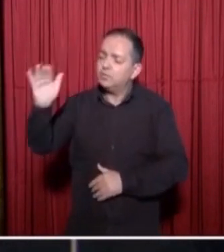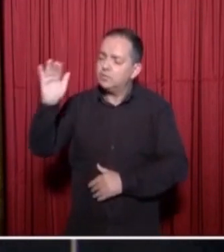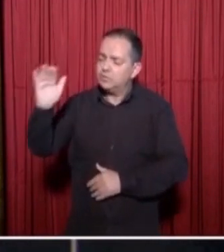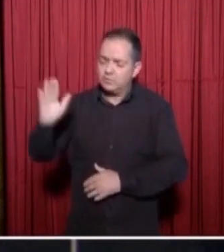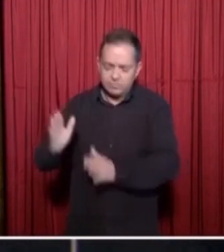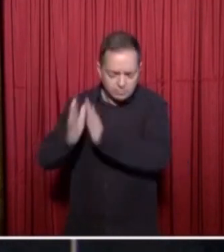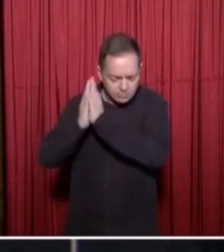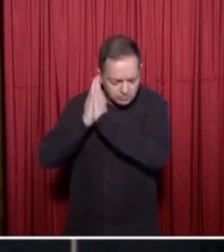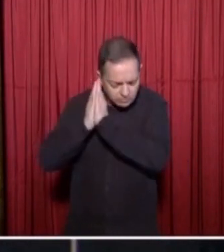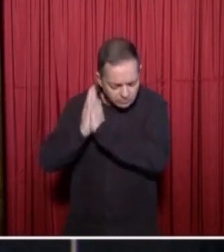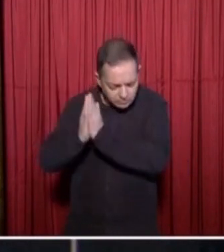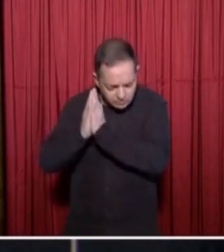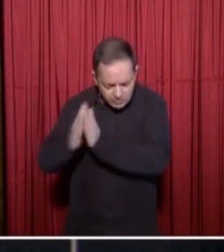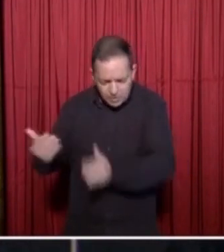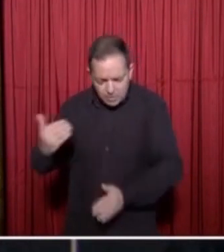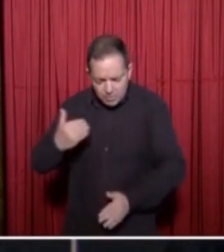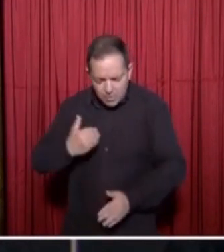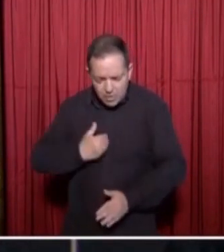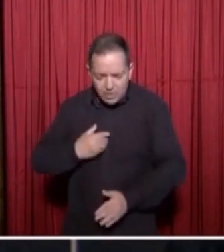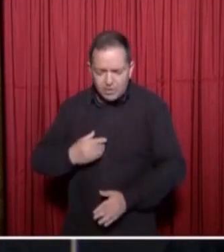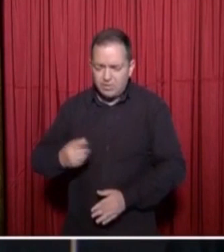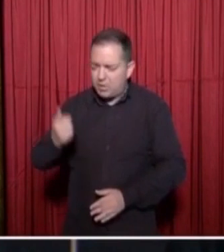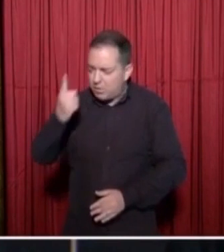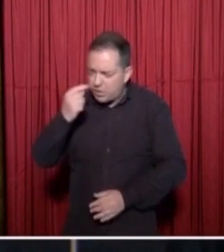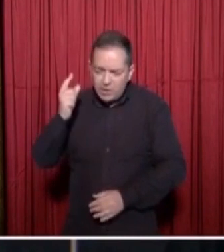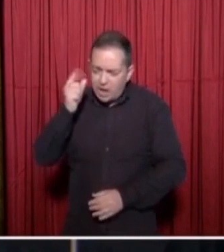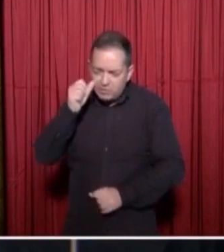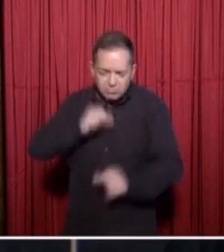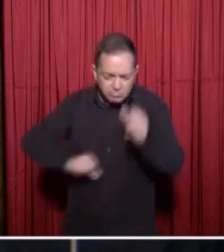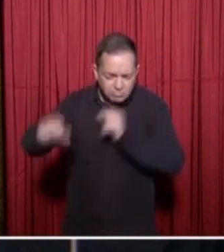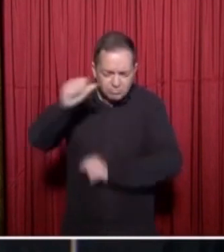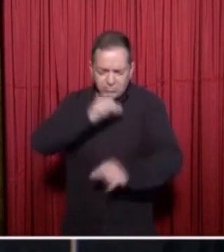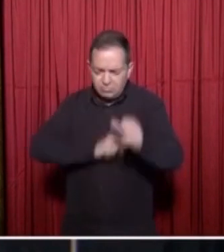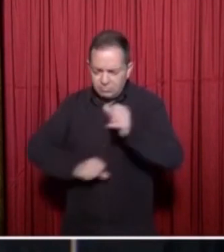μη με την πόρνη